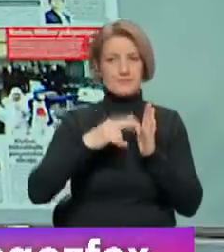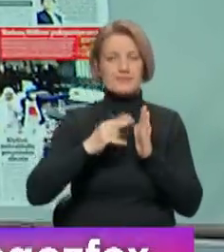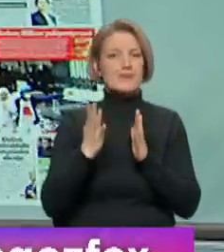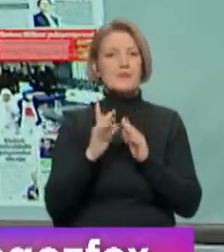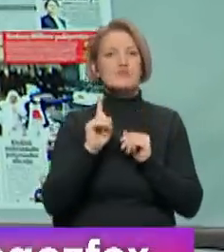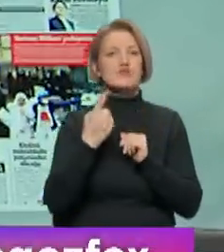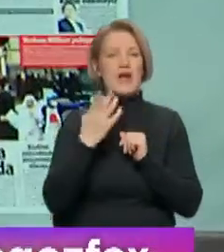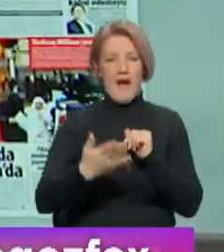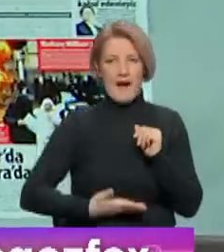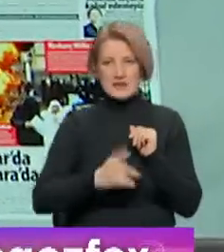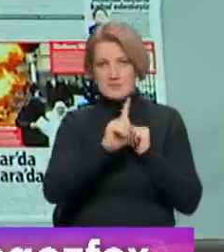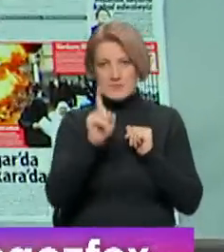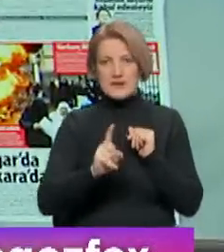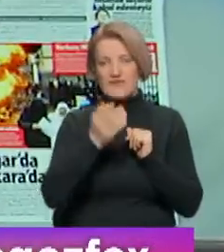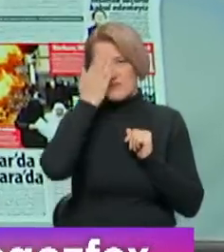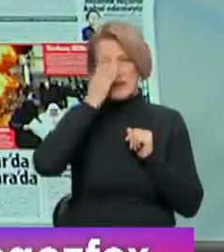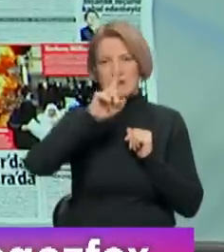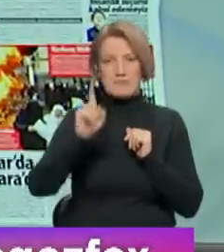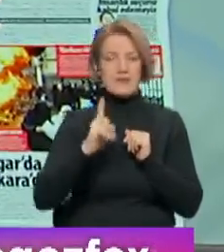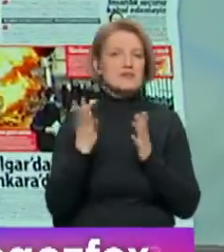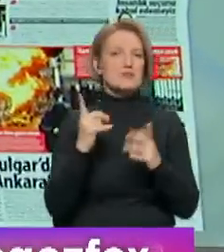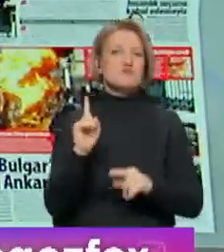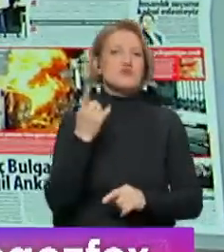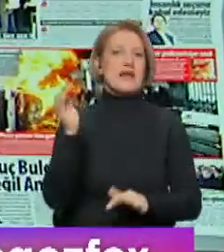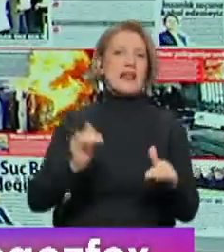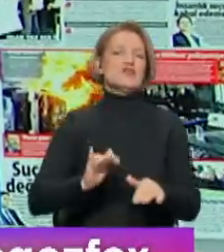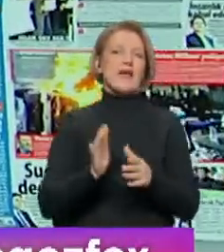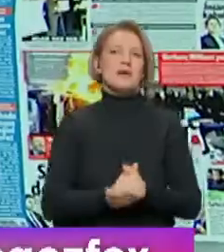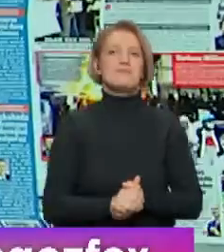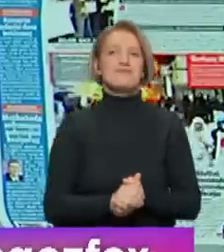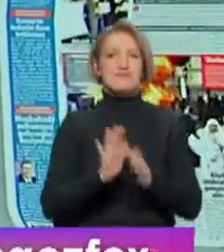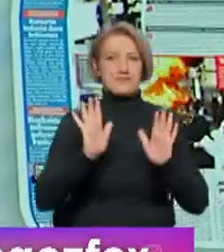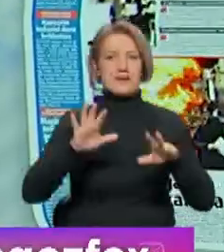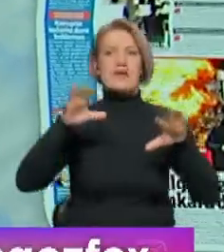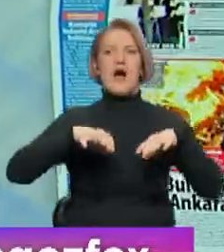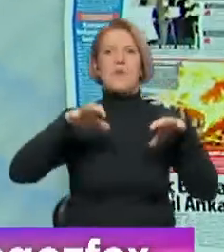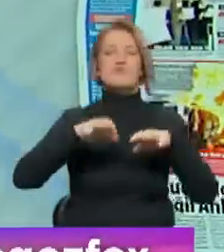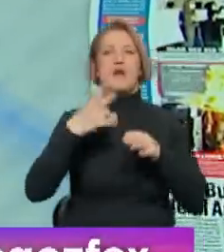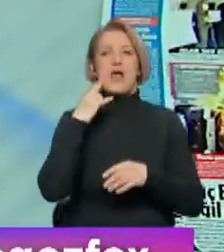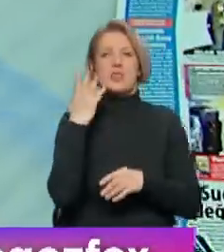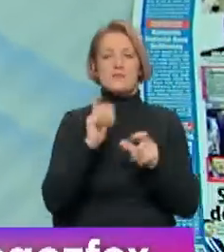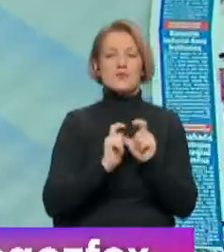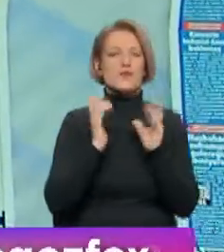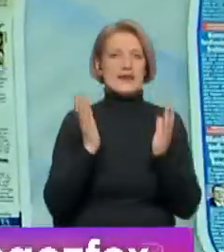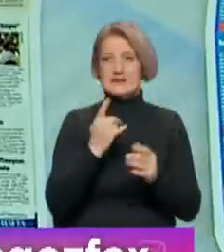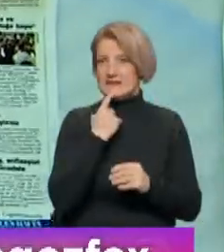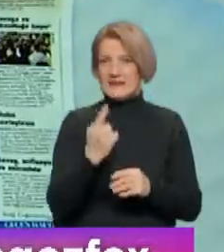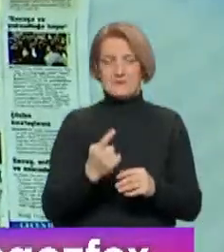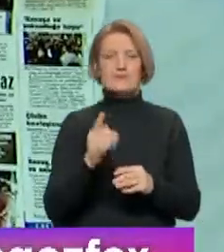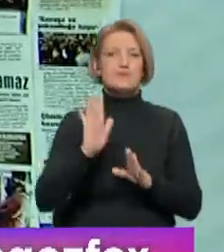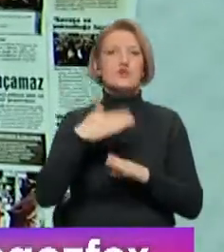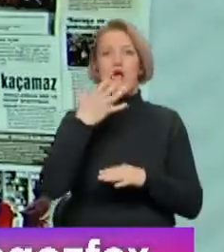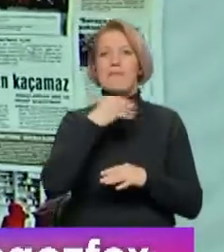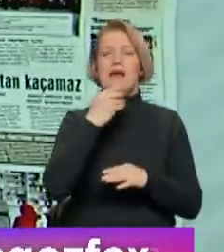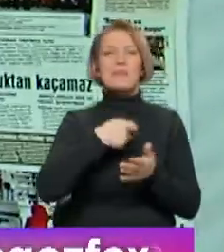neyin müjdesi açlığın mı yoksulluğun mu Nasıl bir müjde gelecek diye ama Yağmur Hanım Yağmur Hanım'a Günaydın diyelim sonra